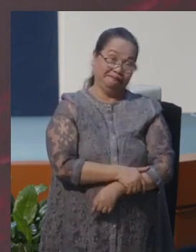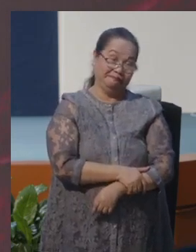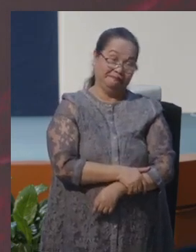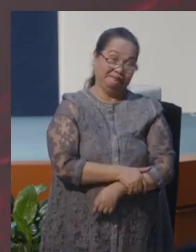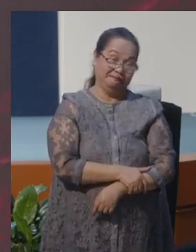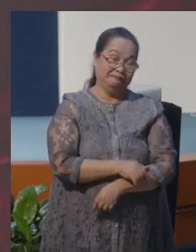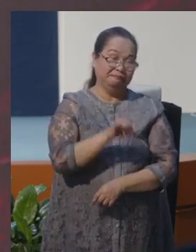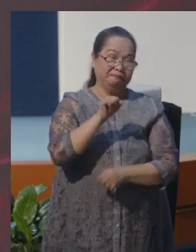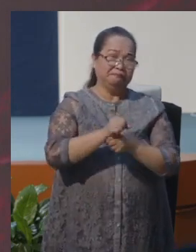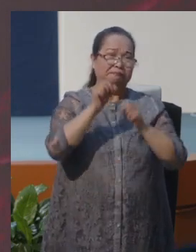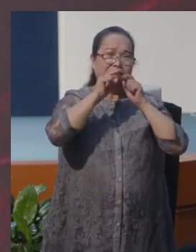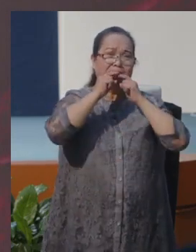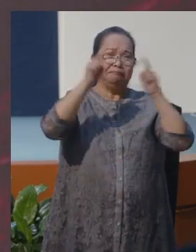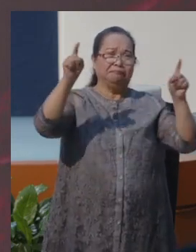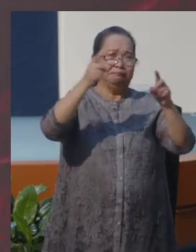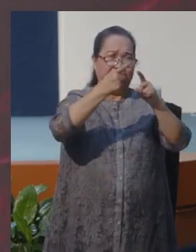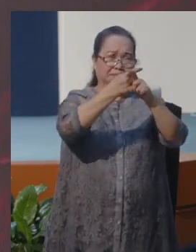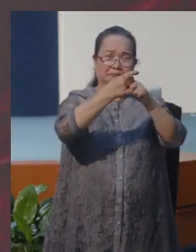Encyclical.